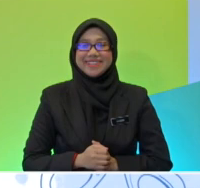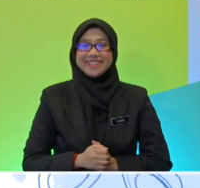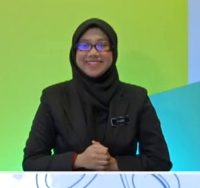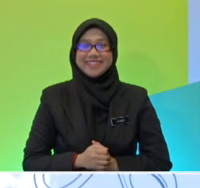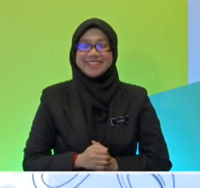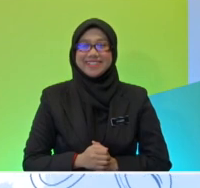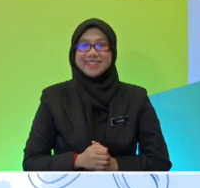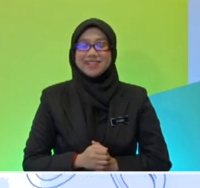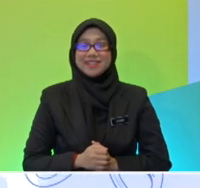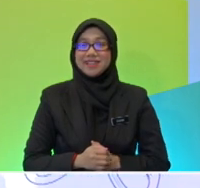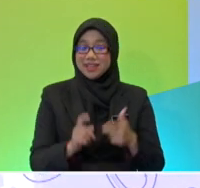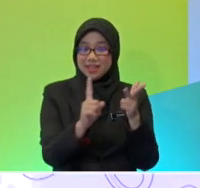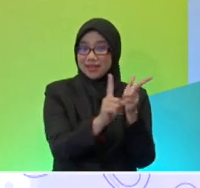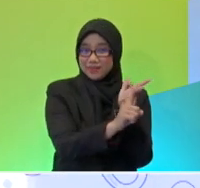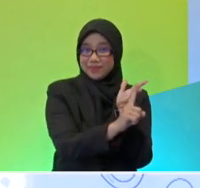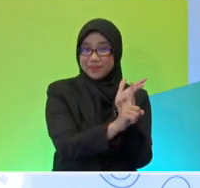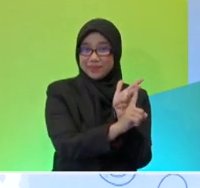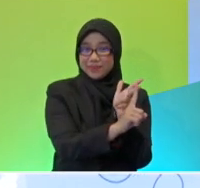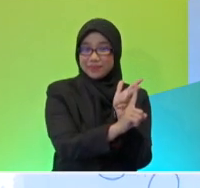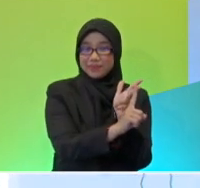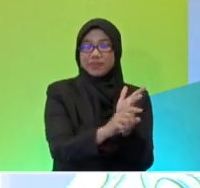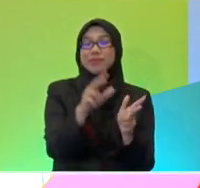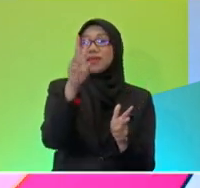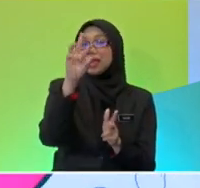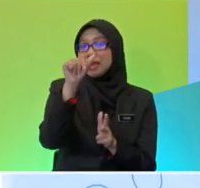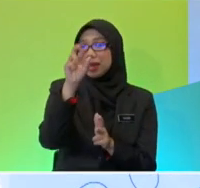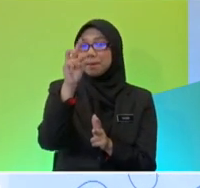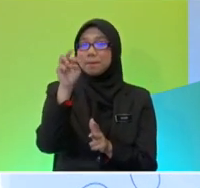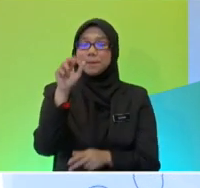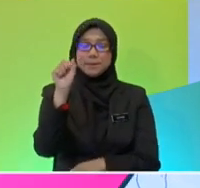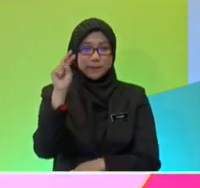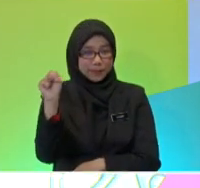Oke kemudian kita ada adik kaliflud Imran dan